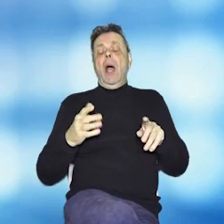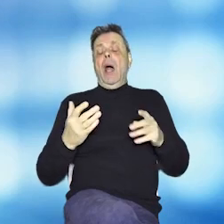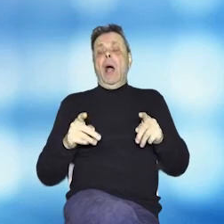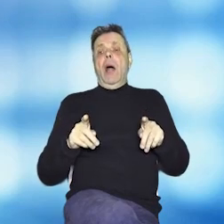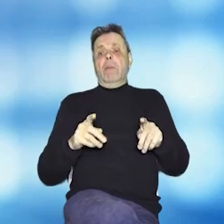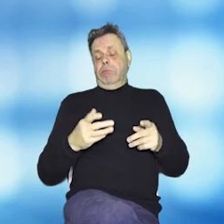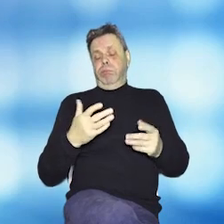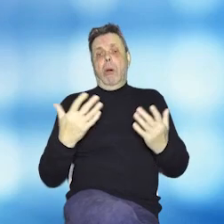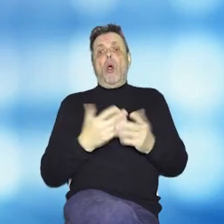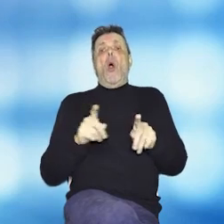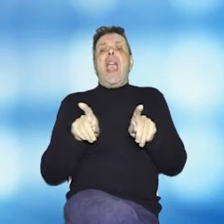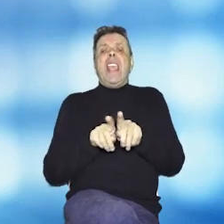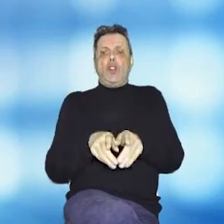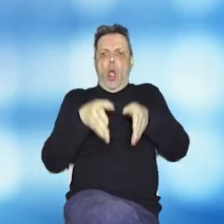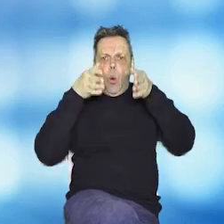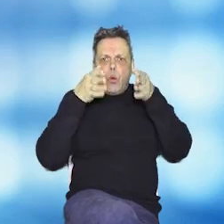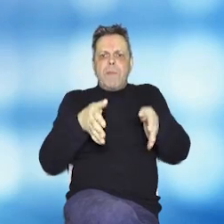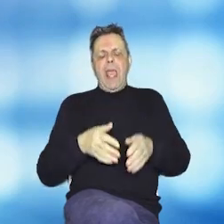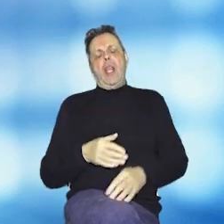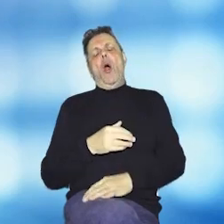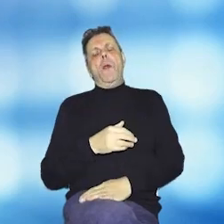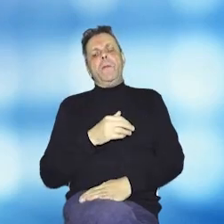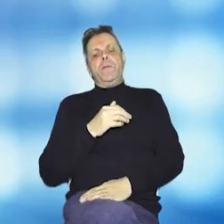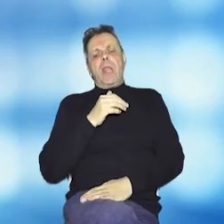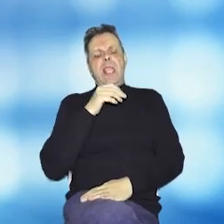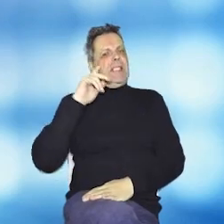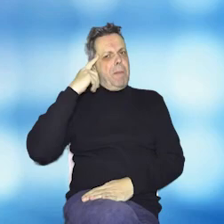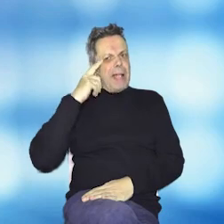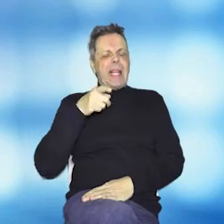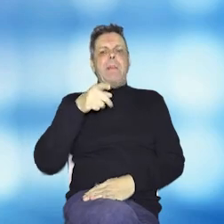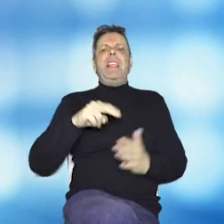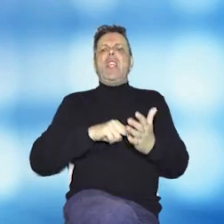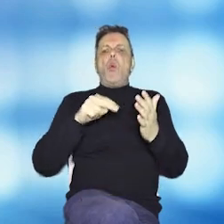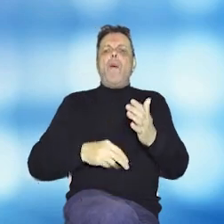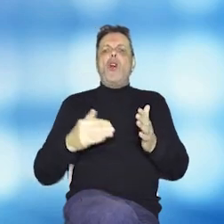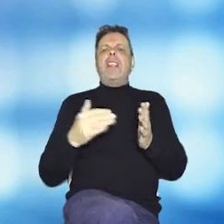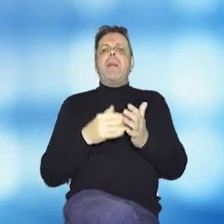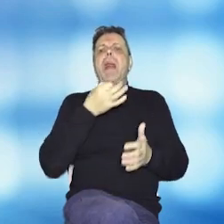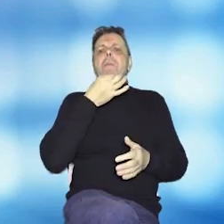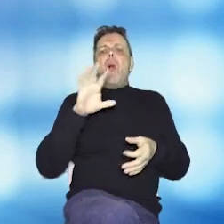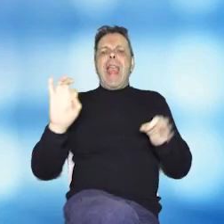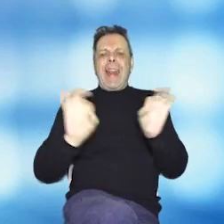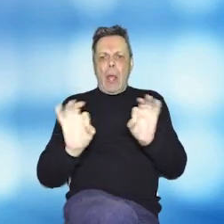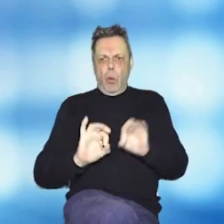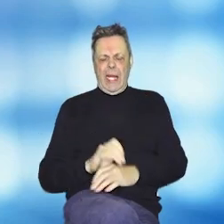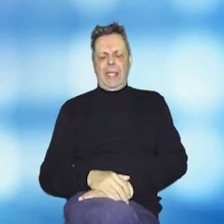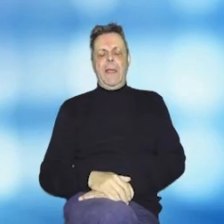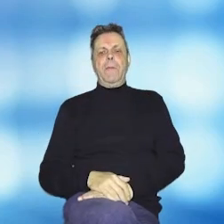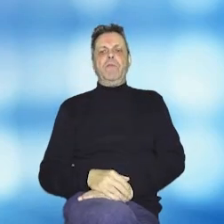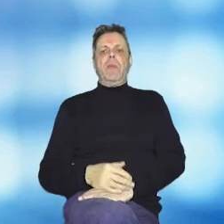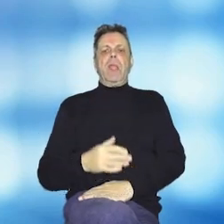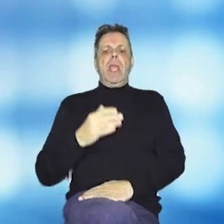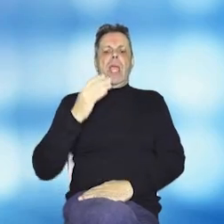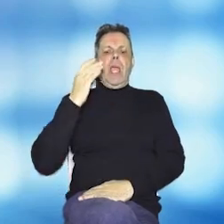također usmjerio i zapravo smatra da bi se ti ugovori trebali bolje regulirati,